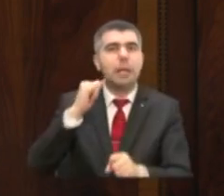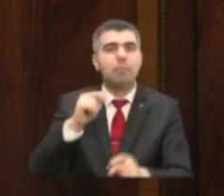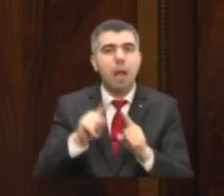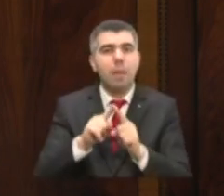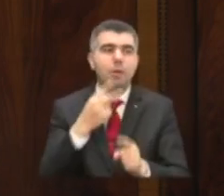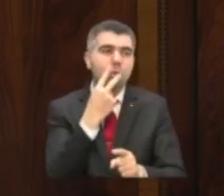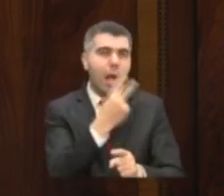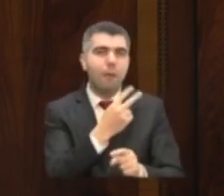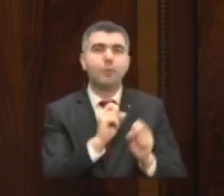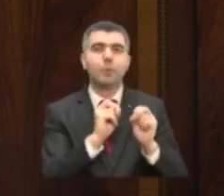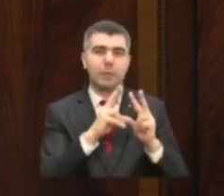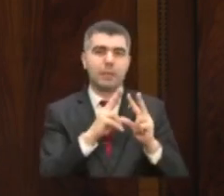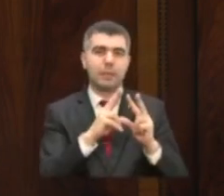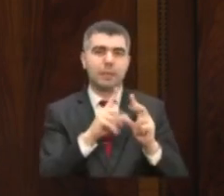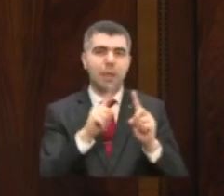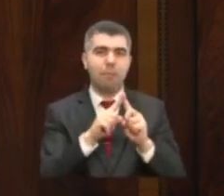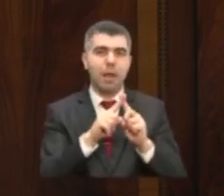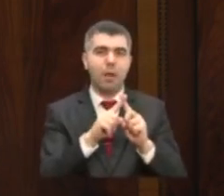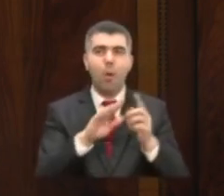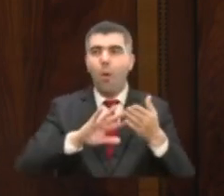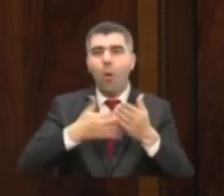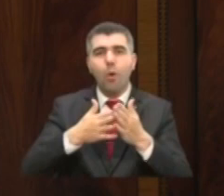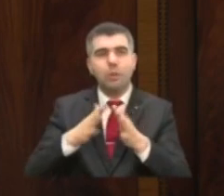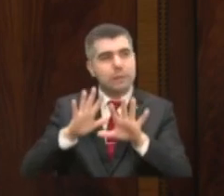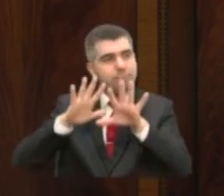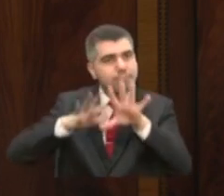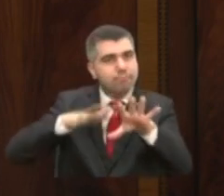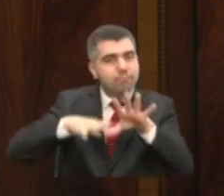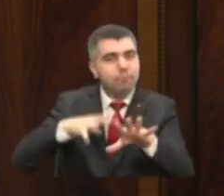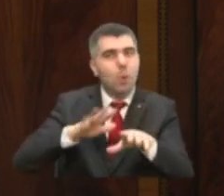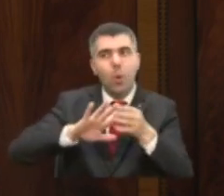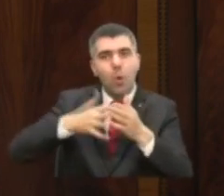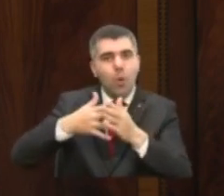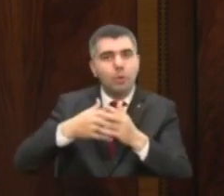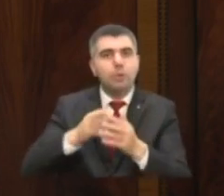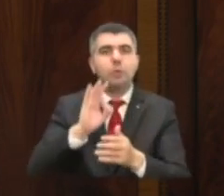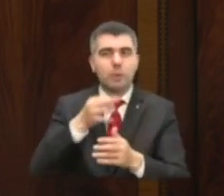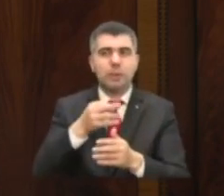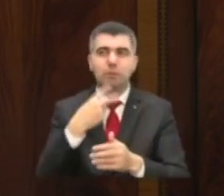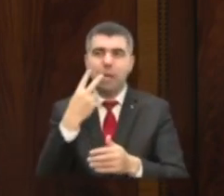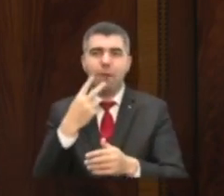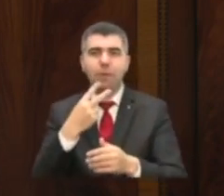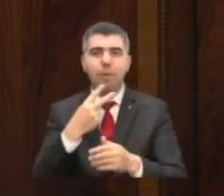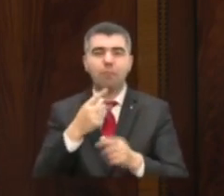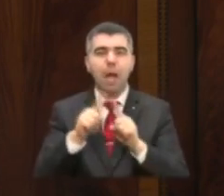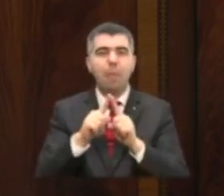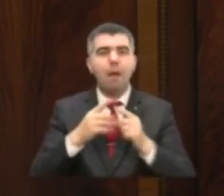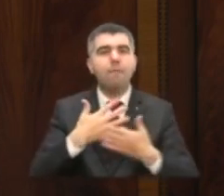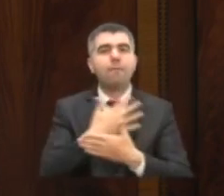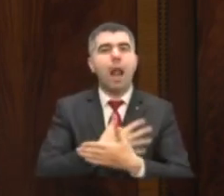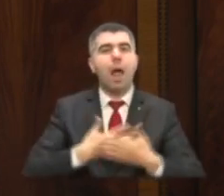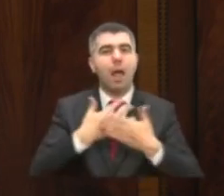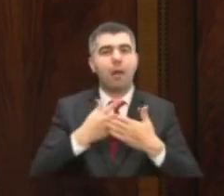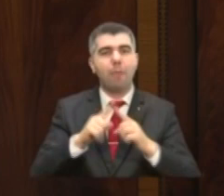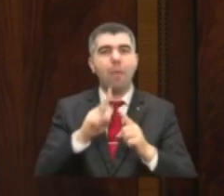تعجبكم أنه الشارع ينوض، ربما ستستمدون البقاء ديالكم في التدبير من الحركة سيكون.